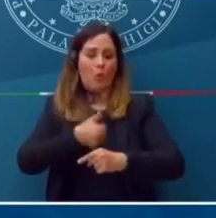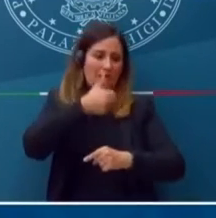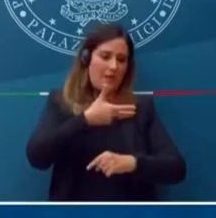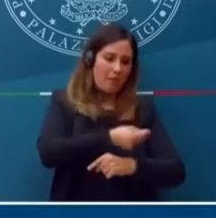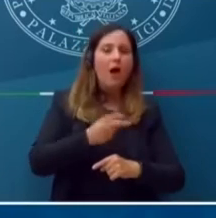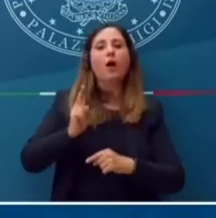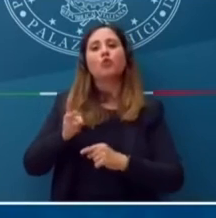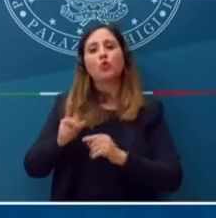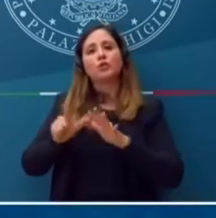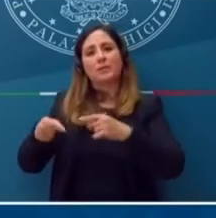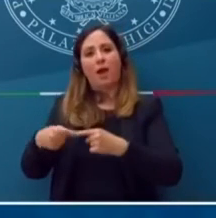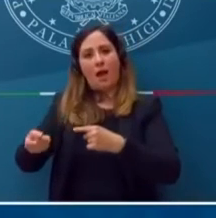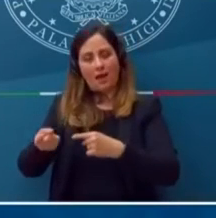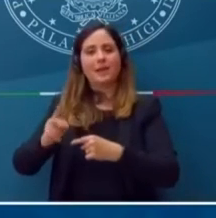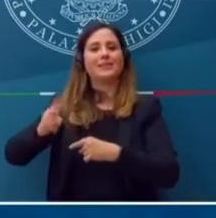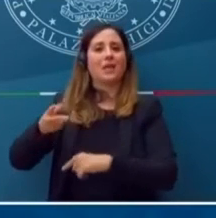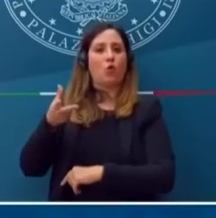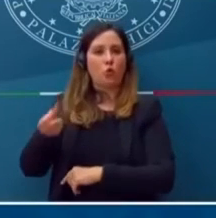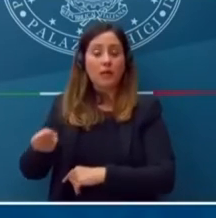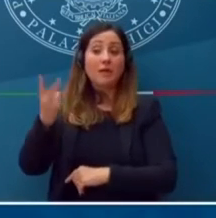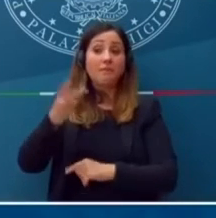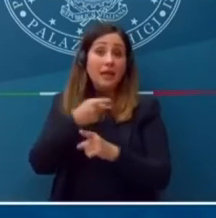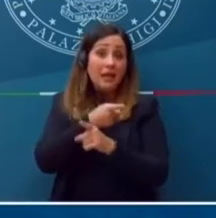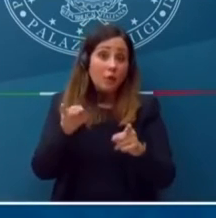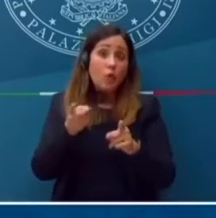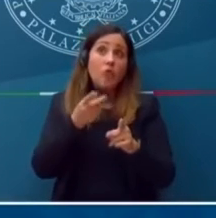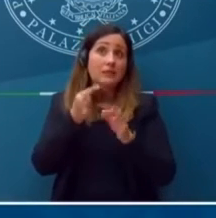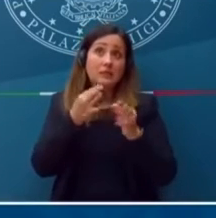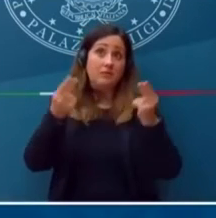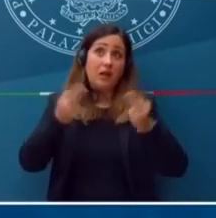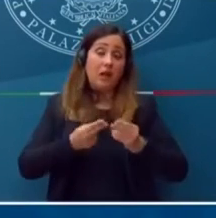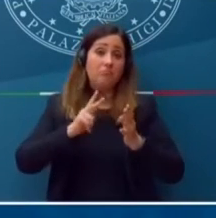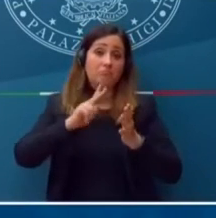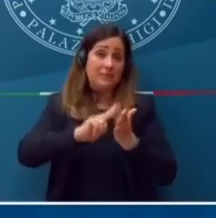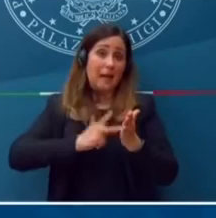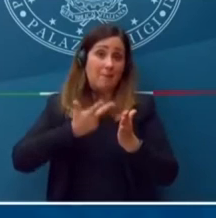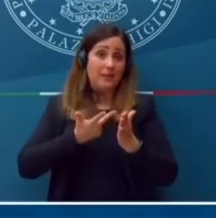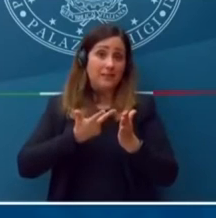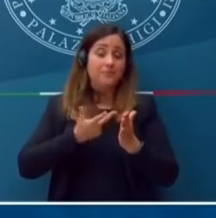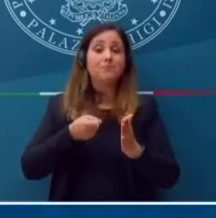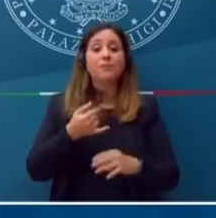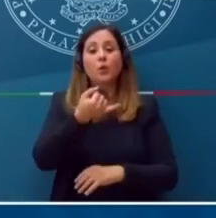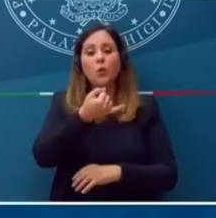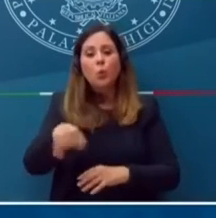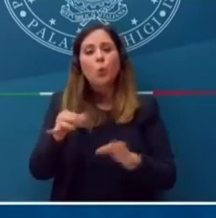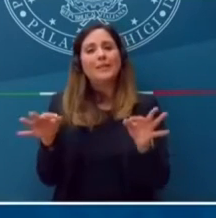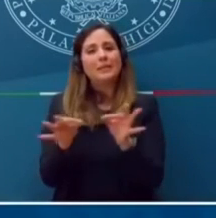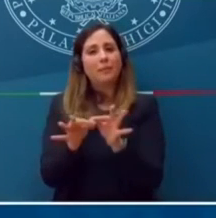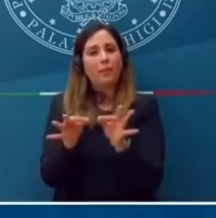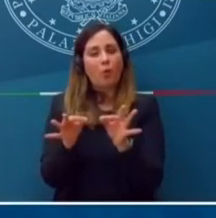riflettete sostanzialmente siamo a 3 mesi. E nell'ultima seduta della riunione